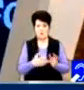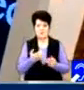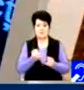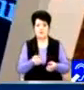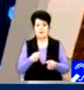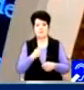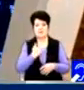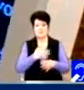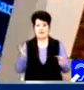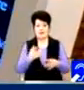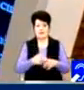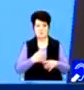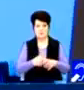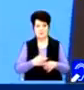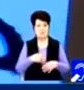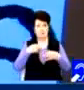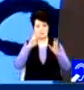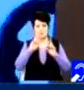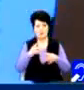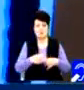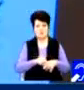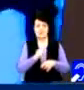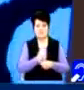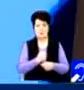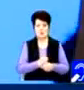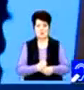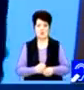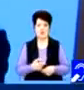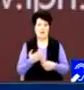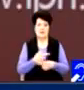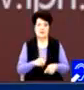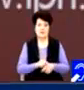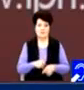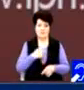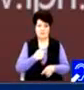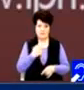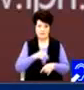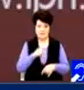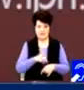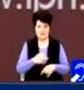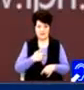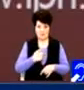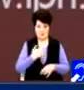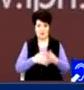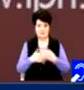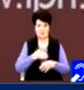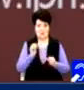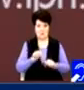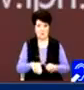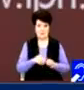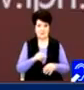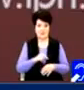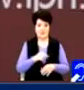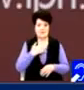de Jumătate dintre participanți Nu știau acest lucru alții au zis că niciodată nu mi am dat seama că eu ca persoană cu dizabilități pot să votez